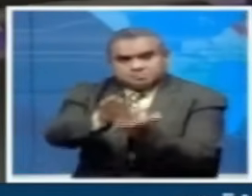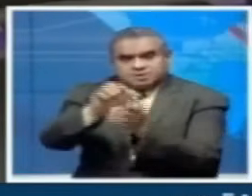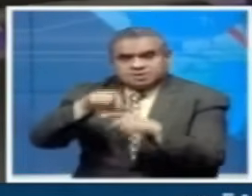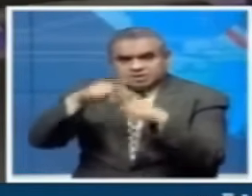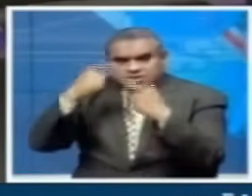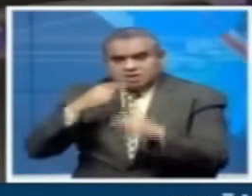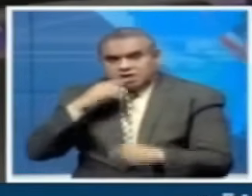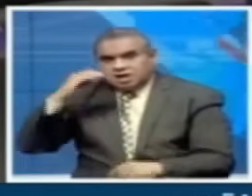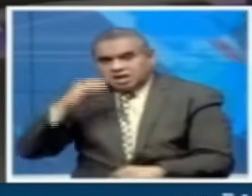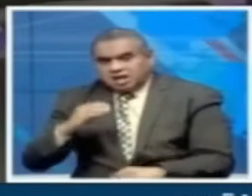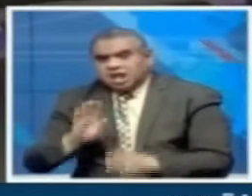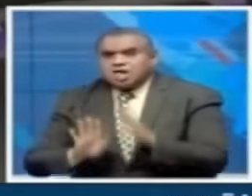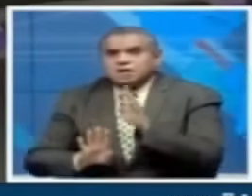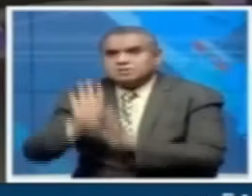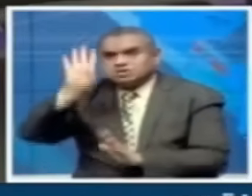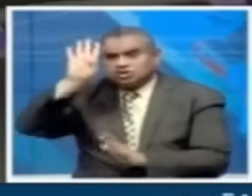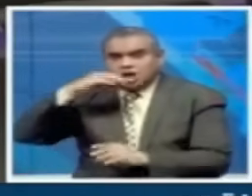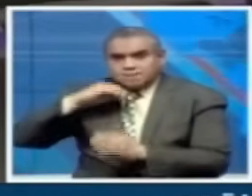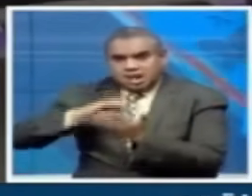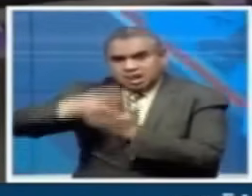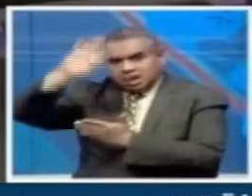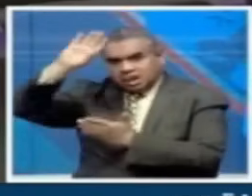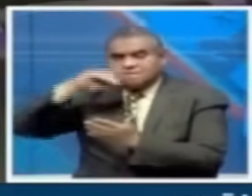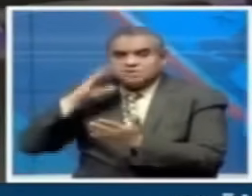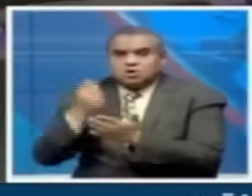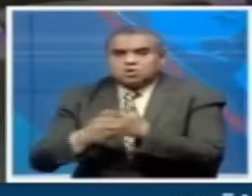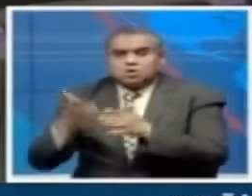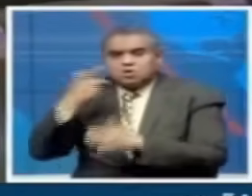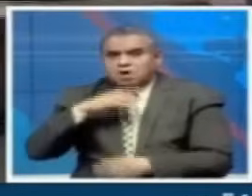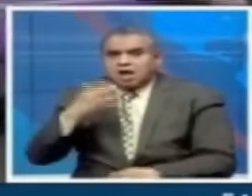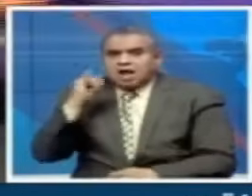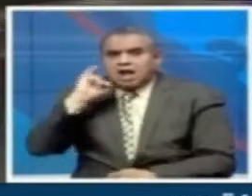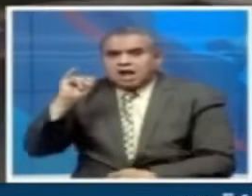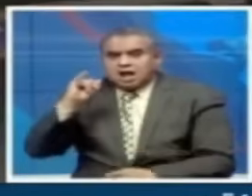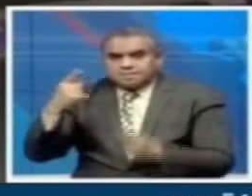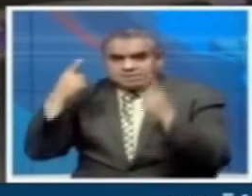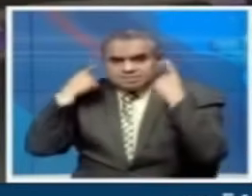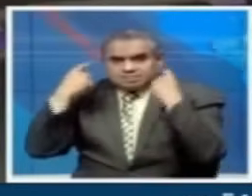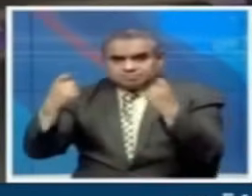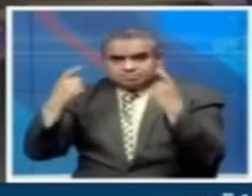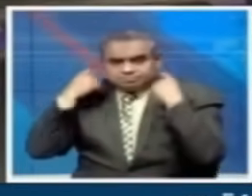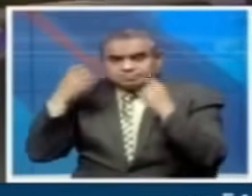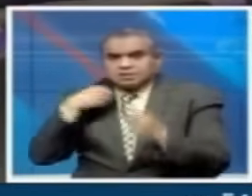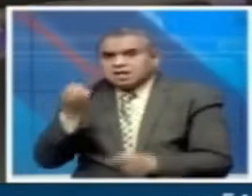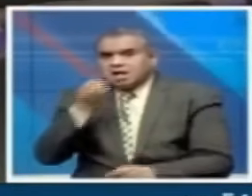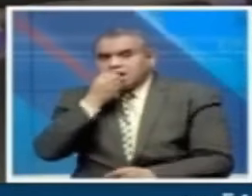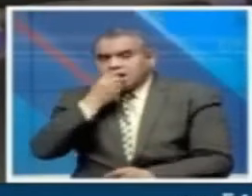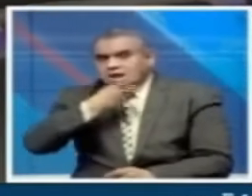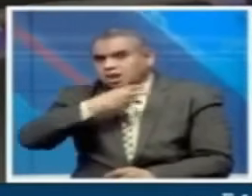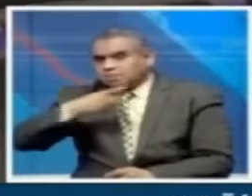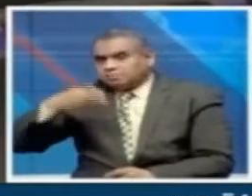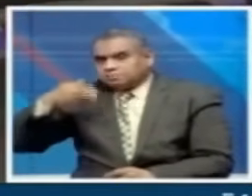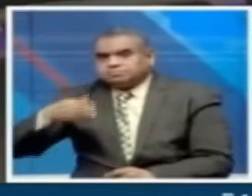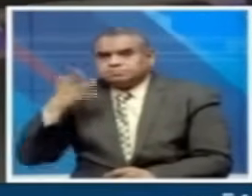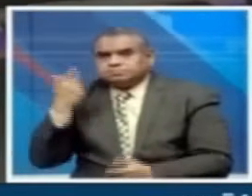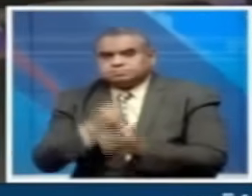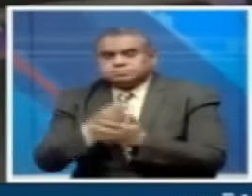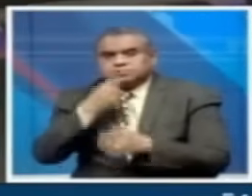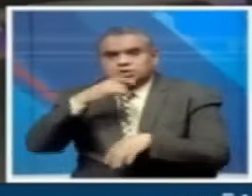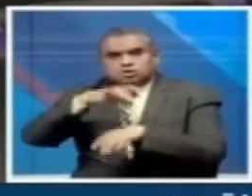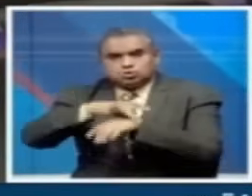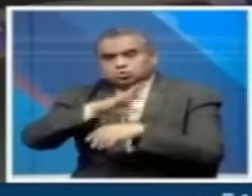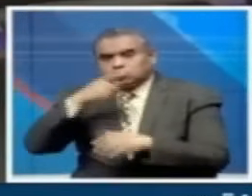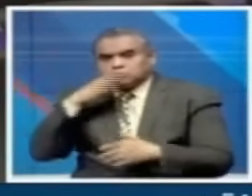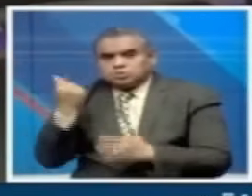من الجنوب إلى الشمال تحوي على ما يقرب من 50 شاحنة محملة بالمواد الغذائية محملة بالمستلزمات